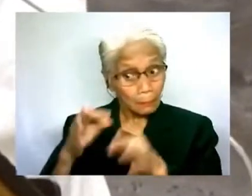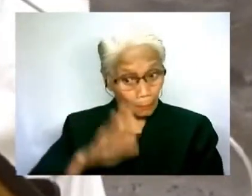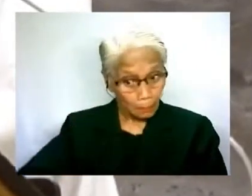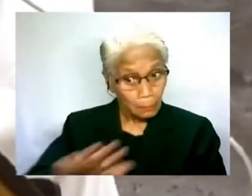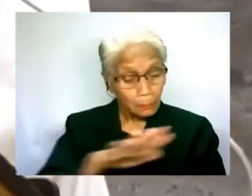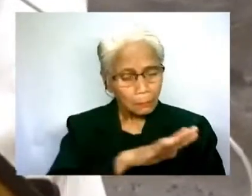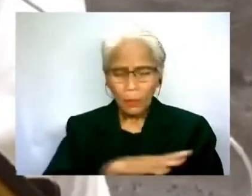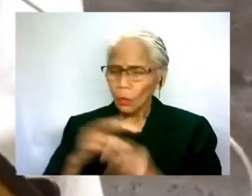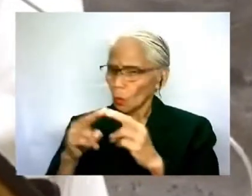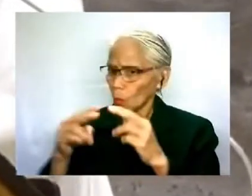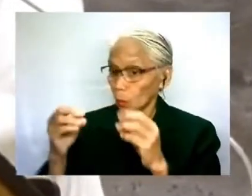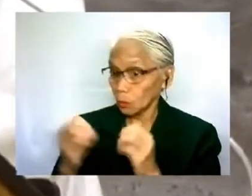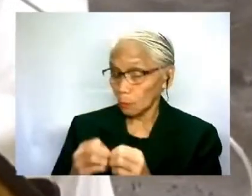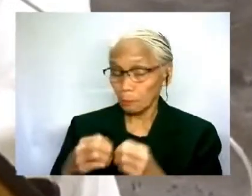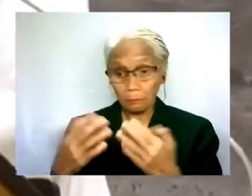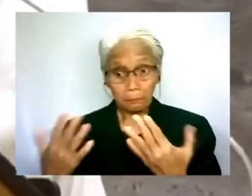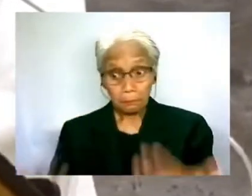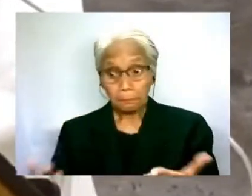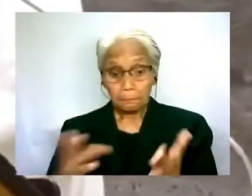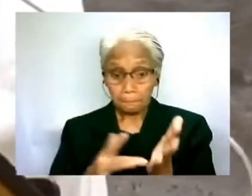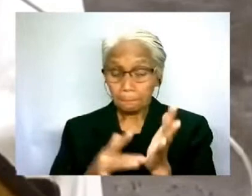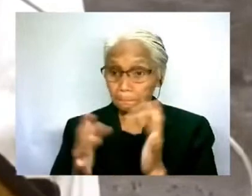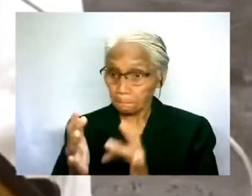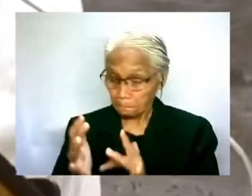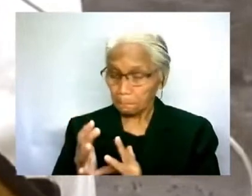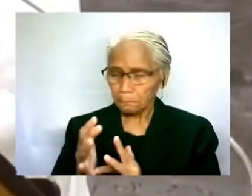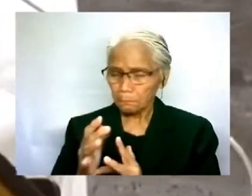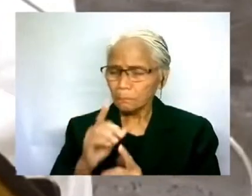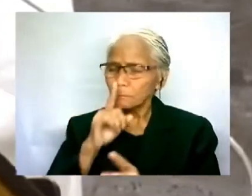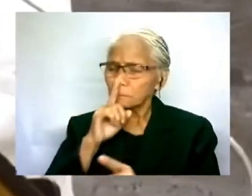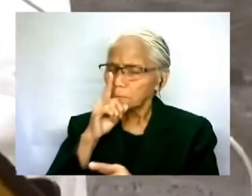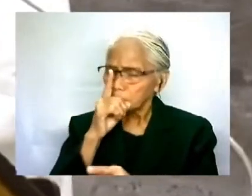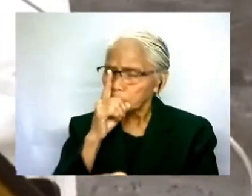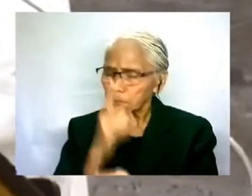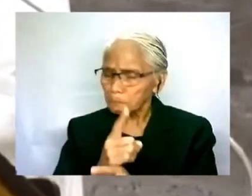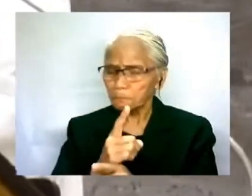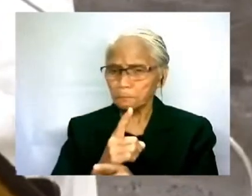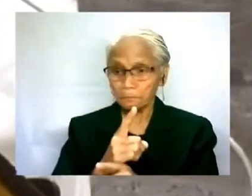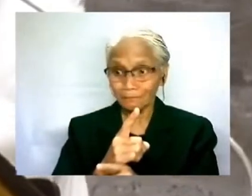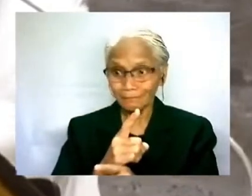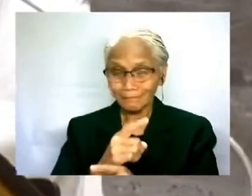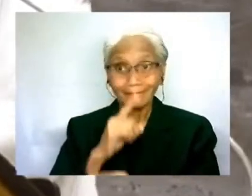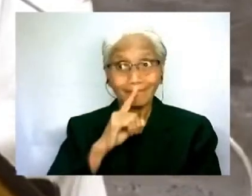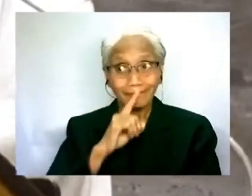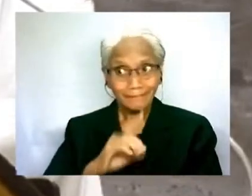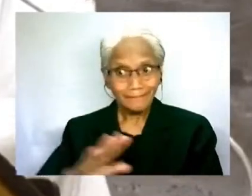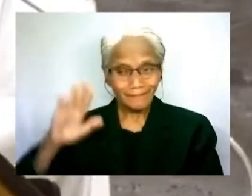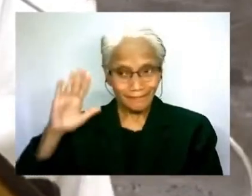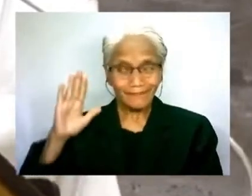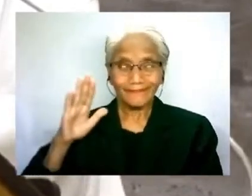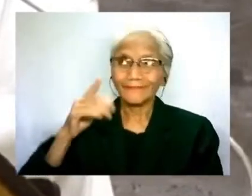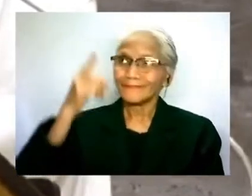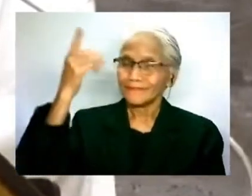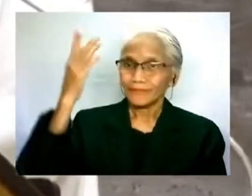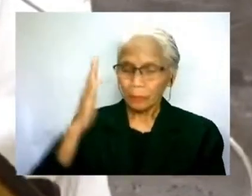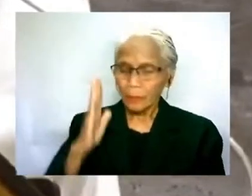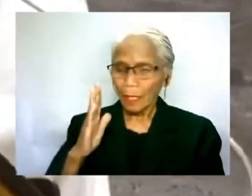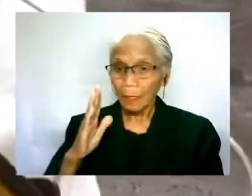ang lubos na katuparan ng pangako ng Diyos, pero